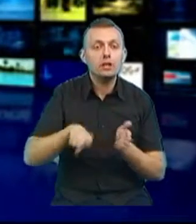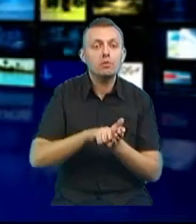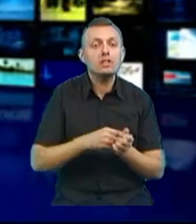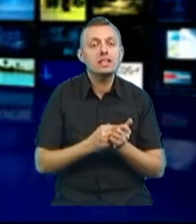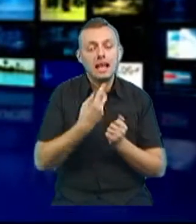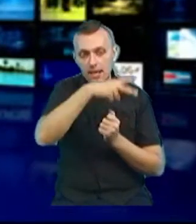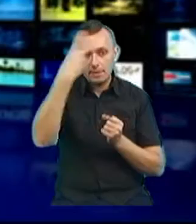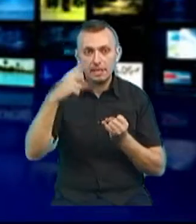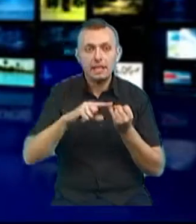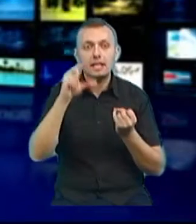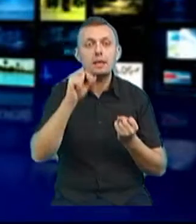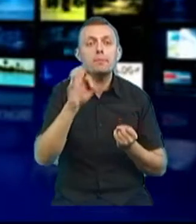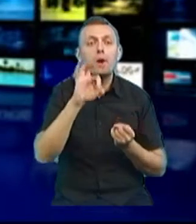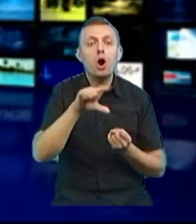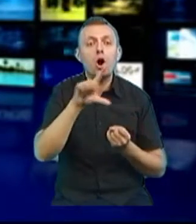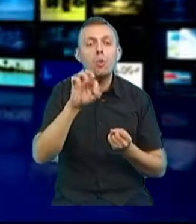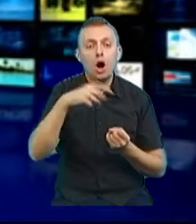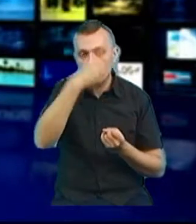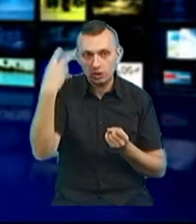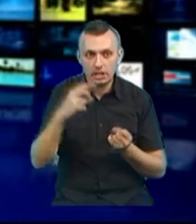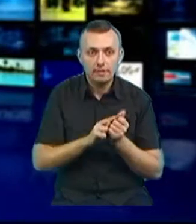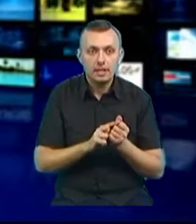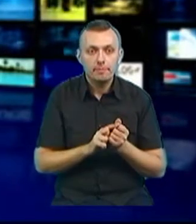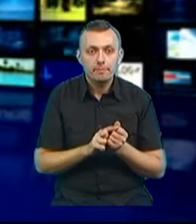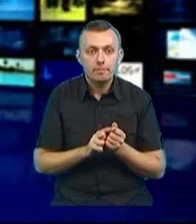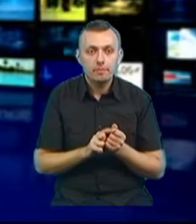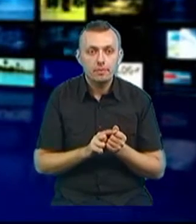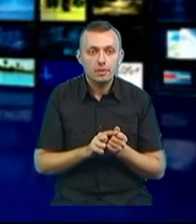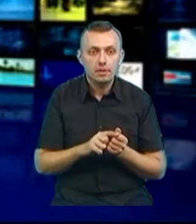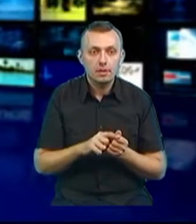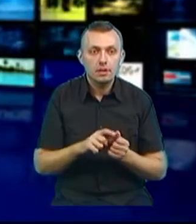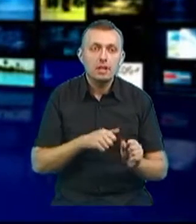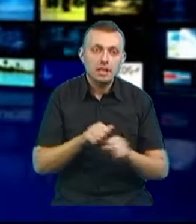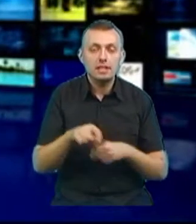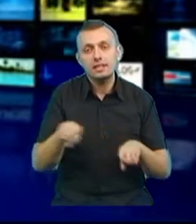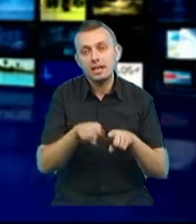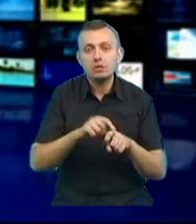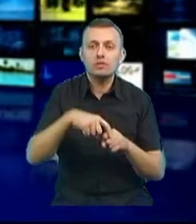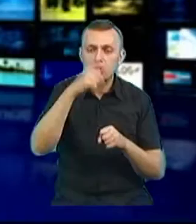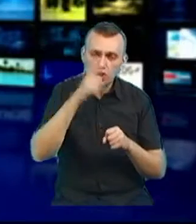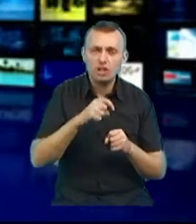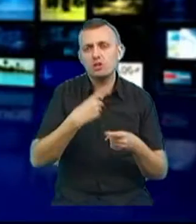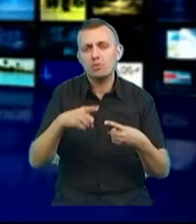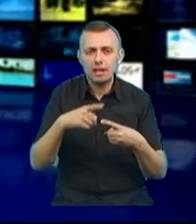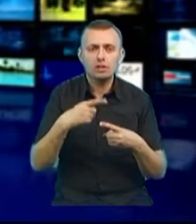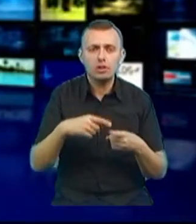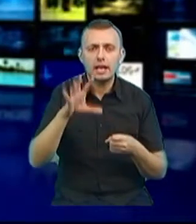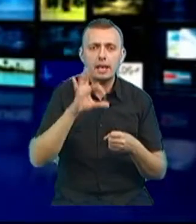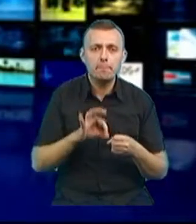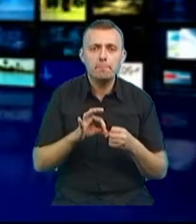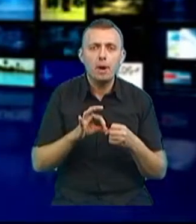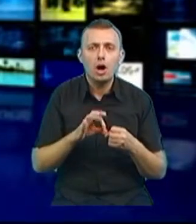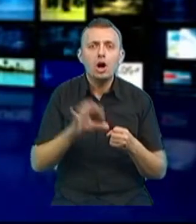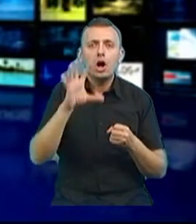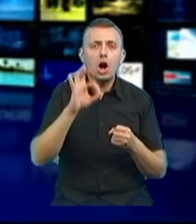jest, to widać tendencję do jego zmniejszania. Oczywiście jest i łyżka dziegciu w beczce miodu, bowiem opozycja